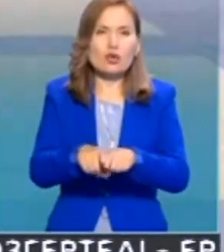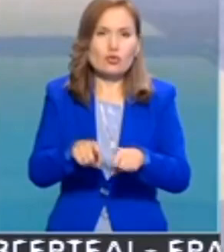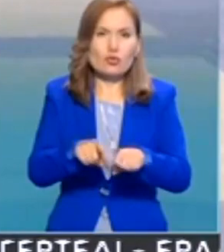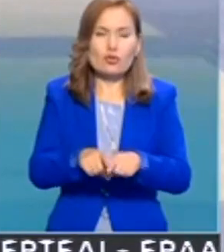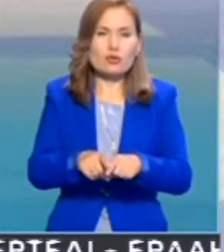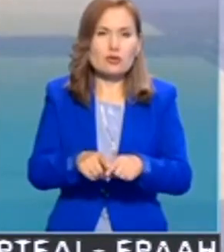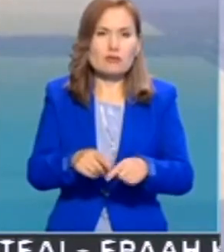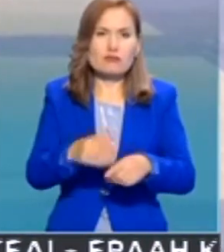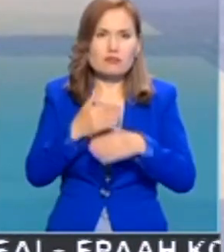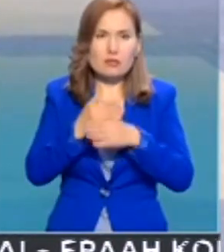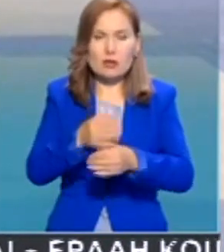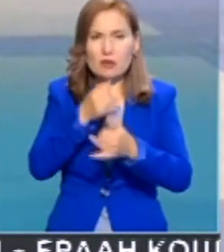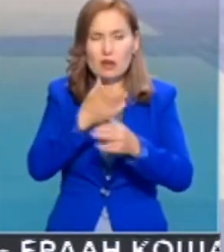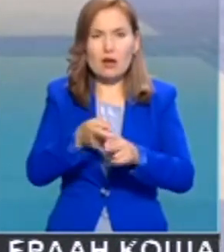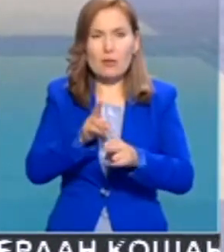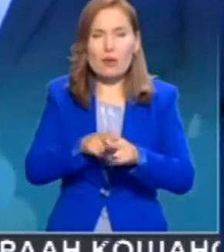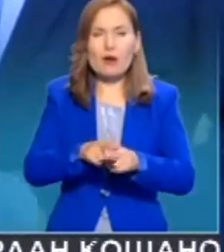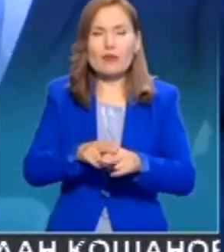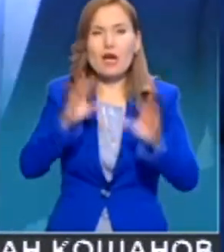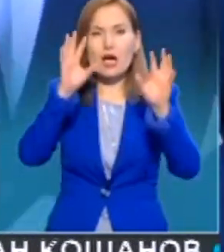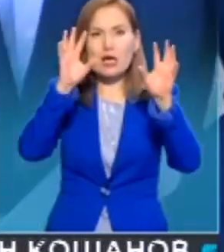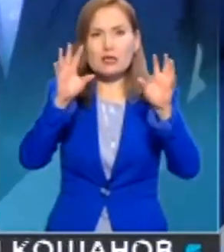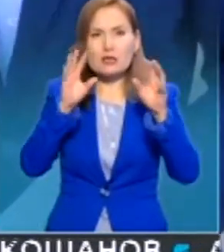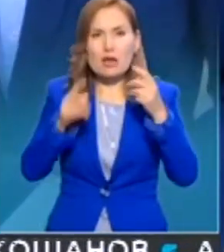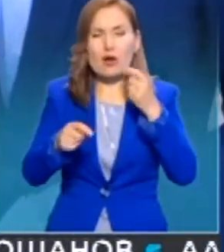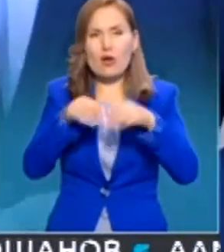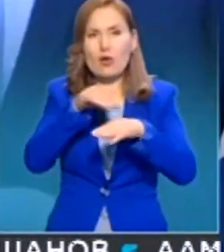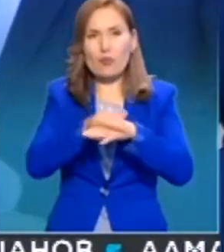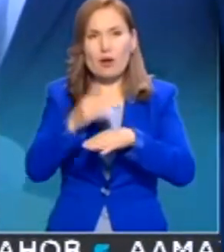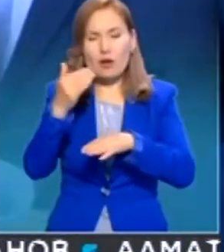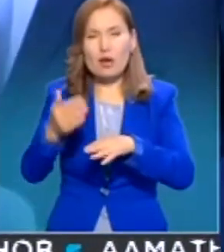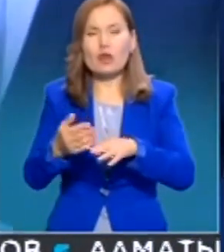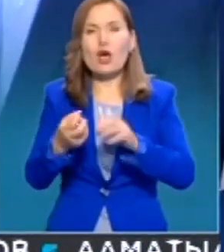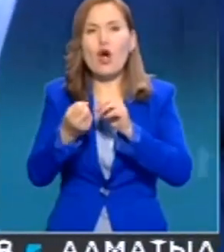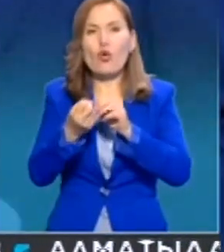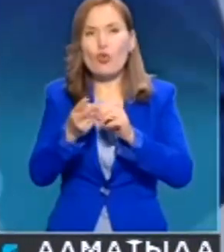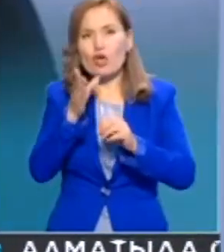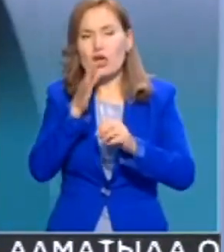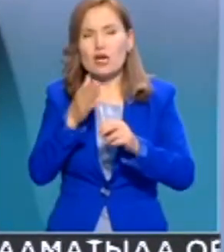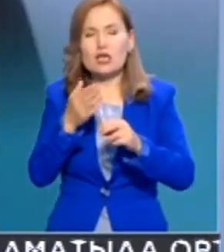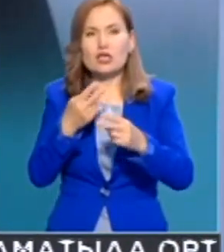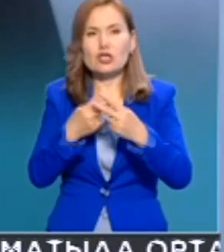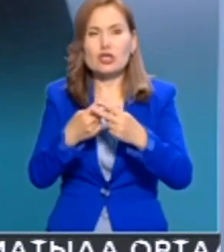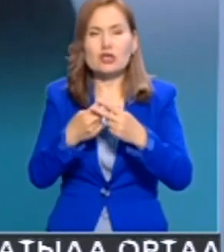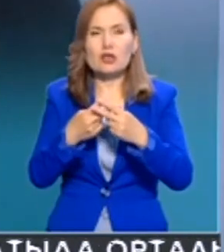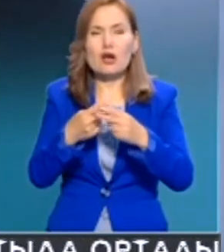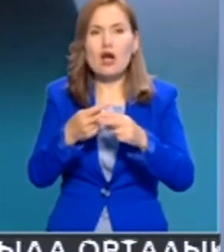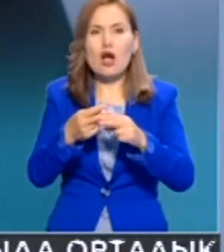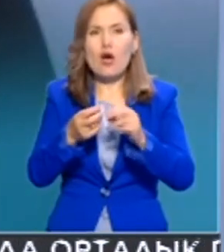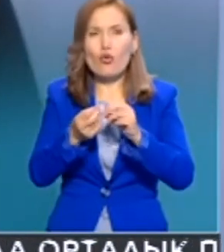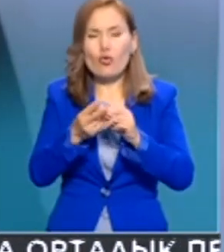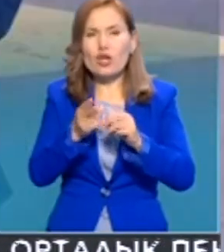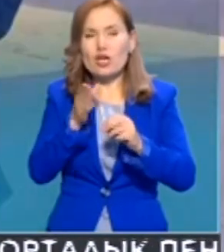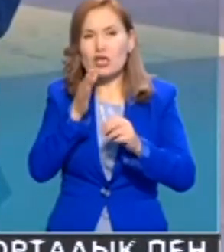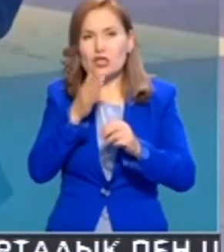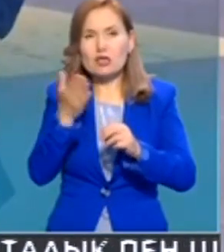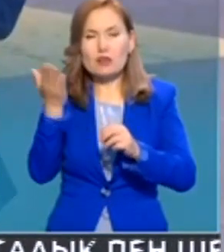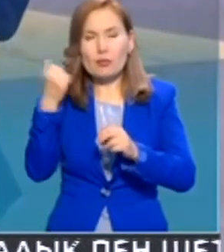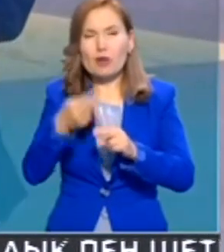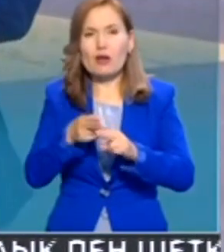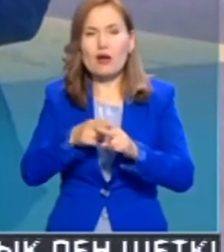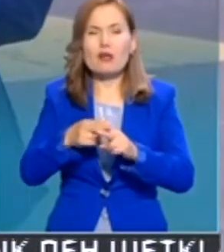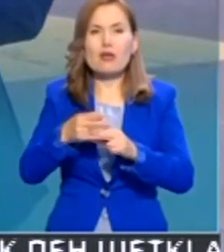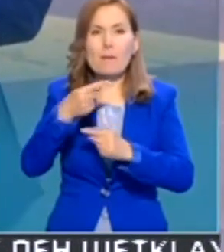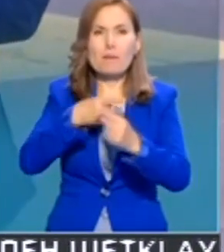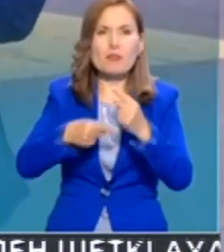заң нормалары әділетсіз деп есептейді. Әкесі 12 жыл бұрын бизнес жүргізуге 42 миллион теңге несие алып, кейін төлей